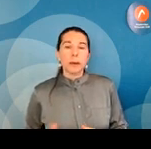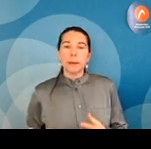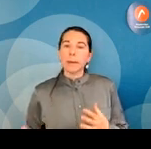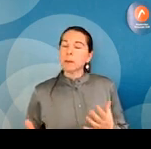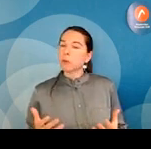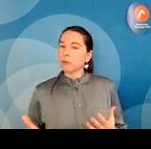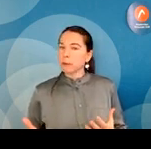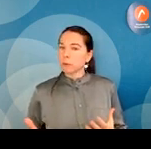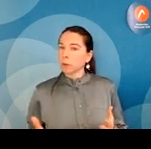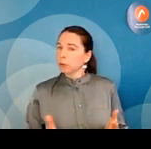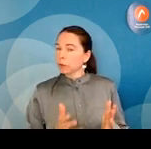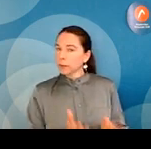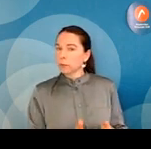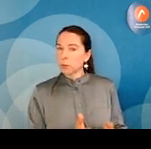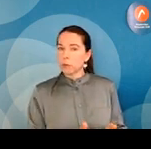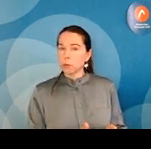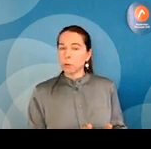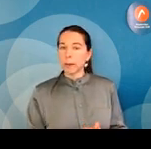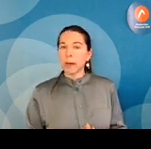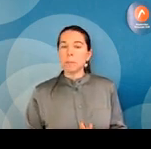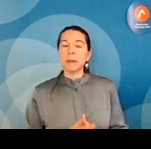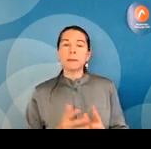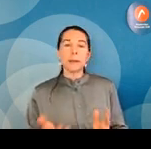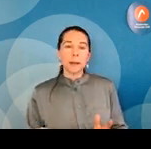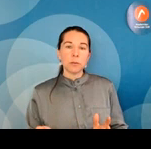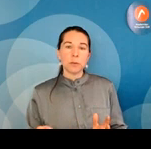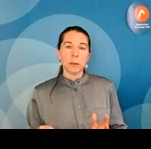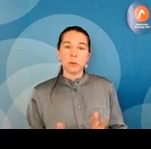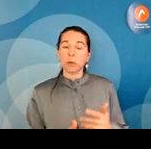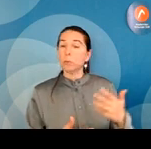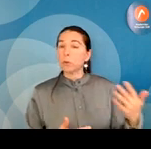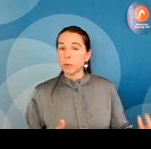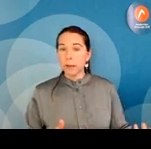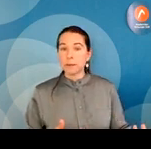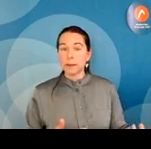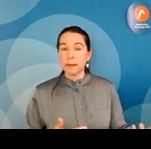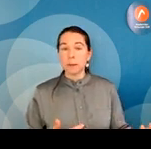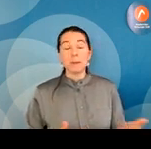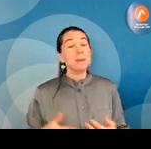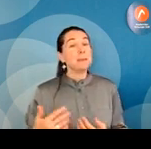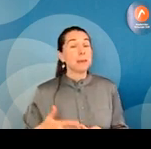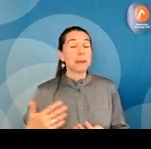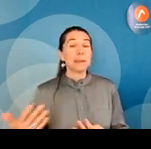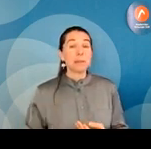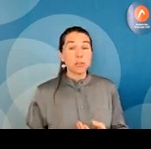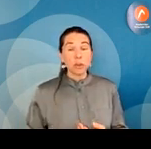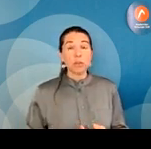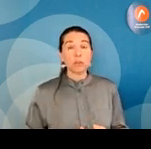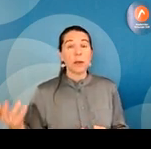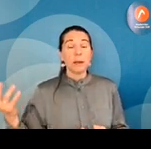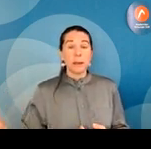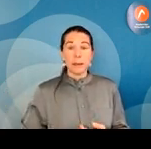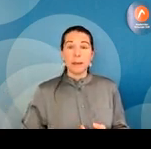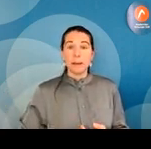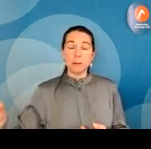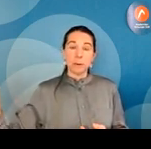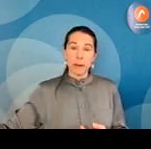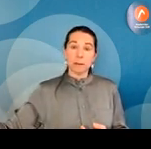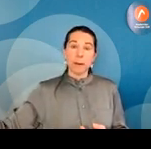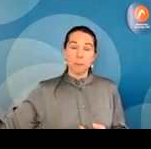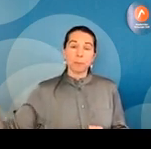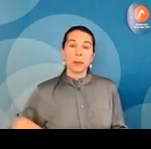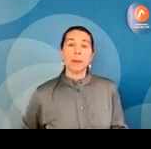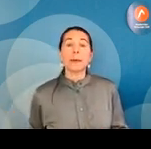Och däremot så finns det olika, jag vet inte hur det ser ut i de här. Men i en del system är det så att du måste ange det. Men det är inte säkert att det syns i